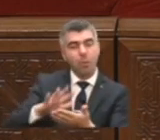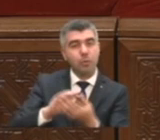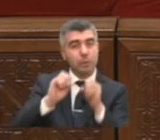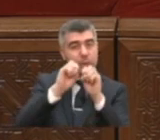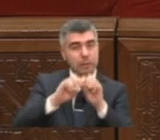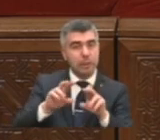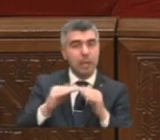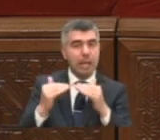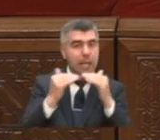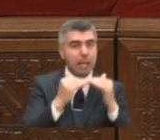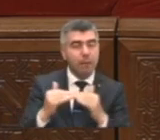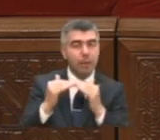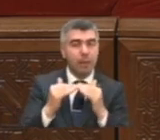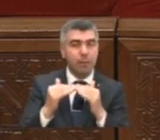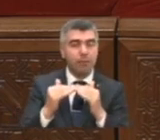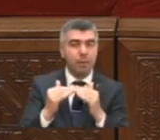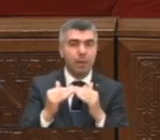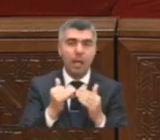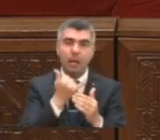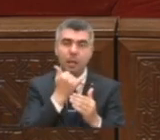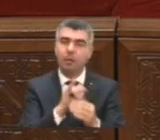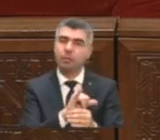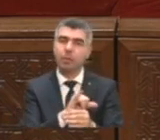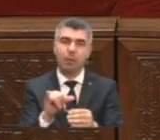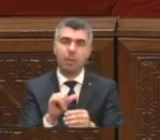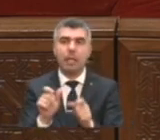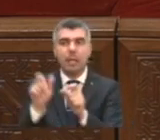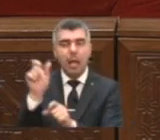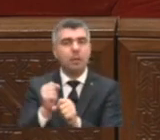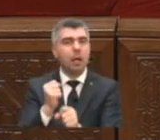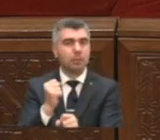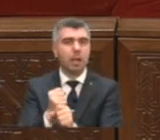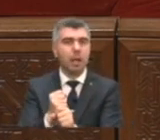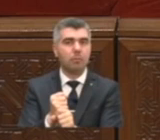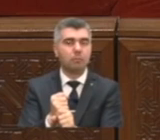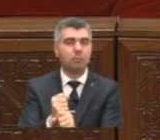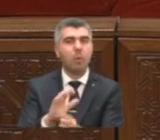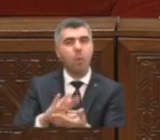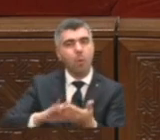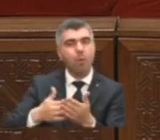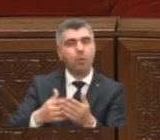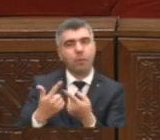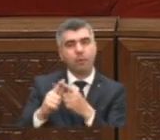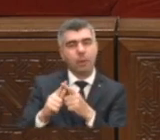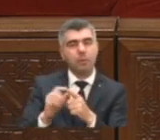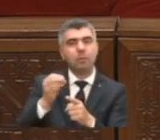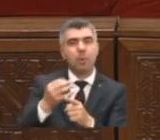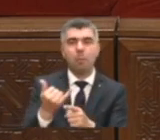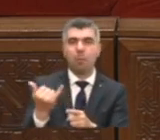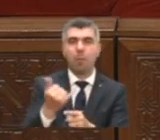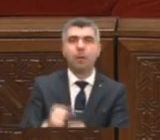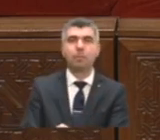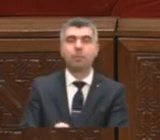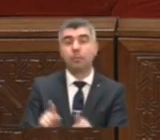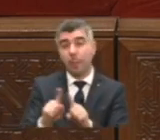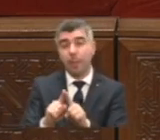ما يمكن ليناش نعممو، ولكن أغلبيتهم ناس اللي تيشتغلوا اللي عندهم خبرة واللي عندهم رغبة باش يحسنوا الوضع، لأن حتى هما إلا